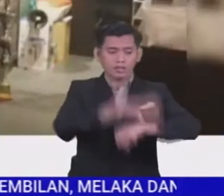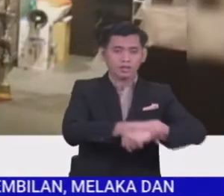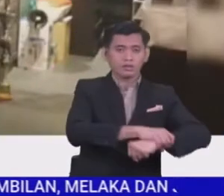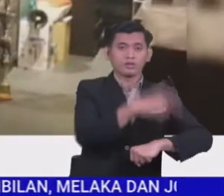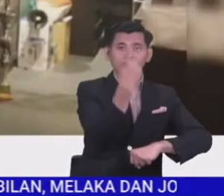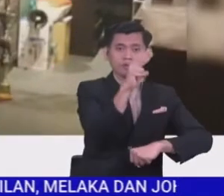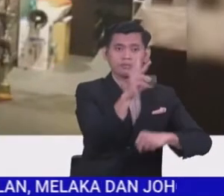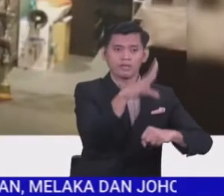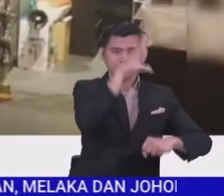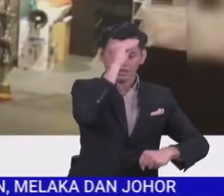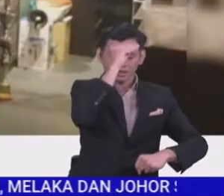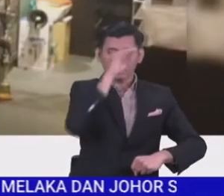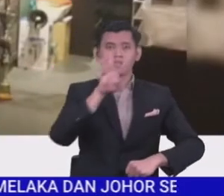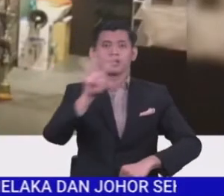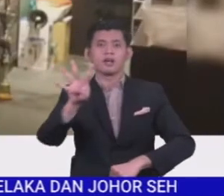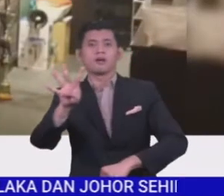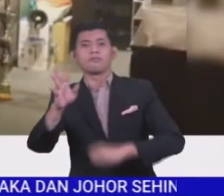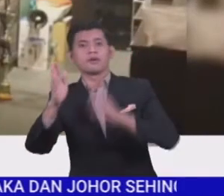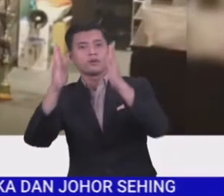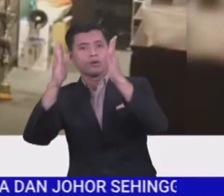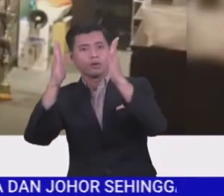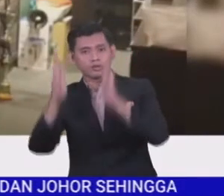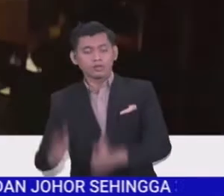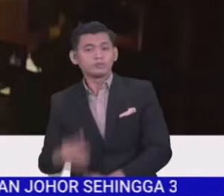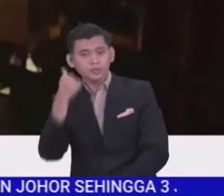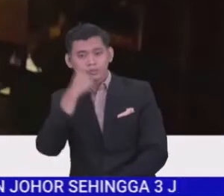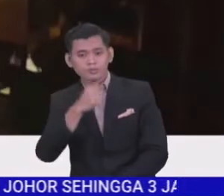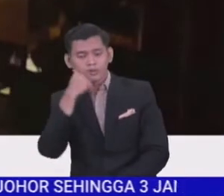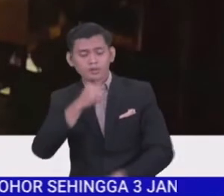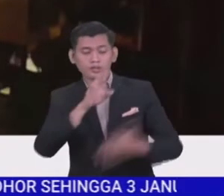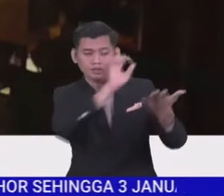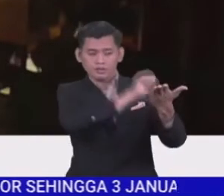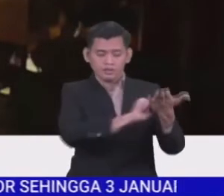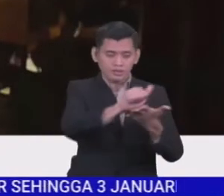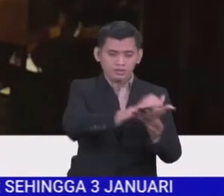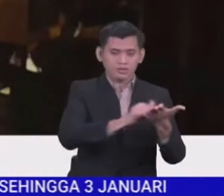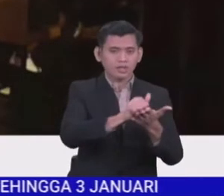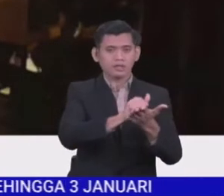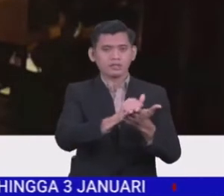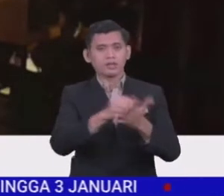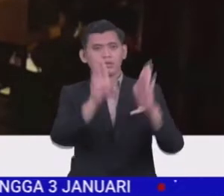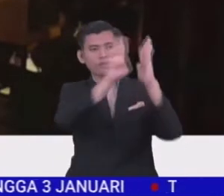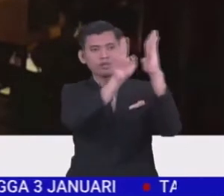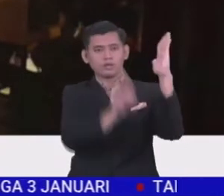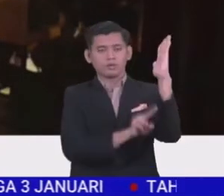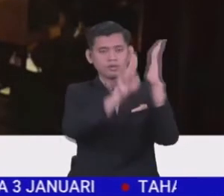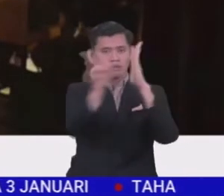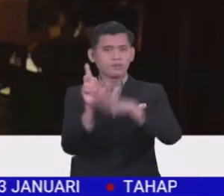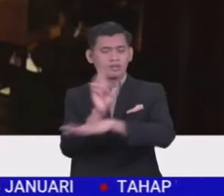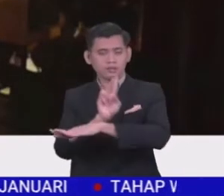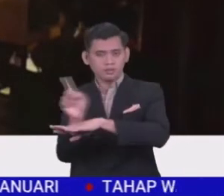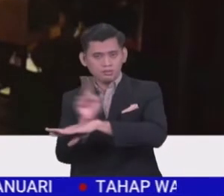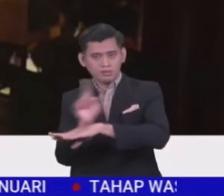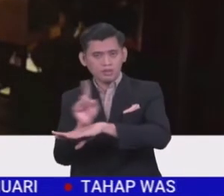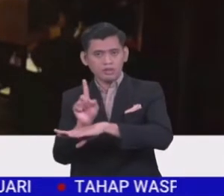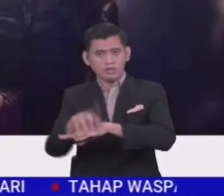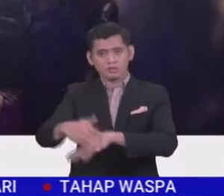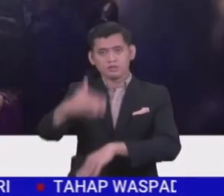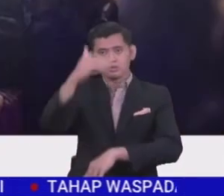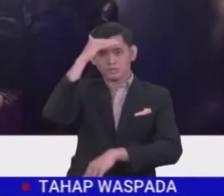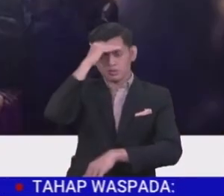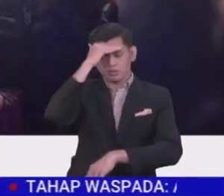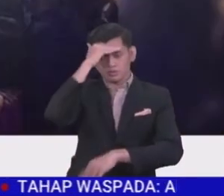warga negara asing Kezia sangkut season 6 golongan2 enactment hiburan dan tempat-tempat hiburan lebih jauh kalau